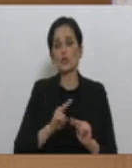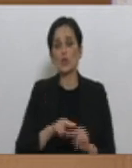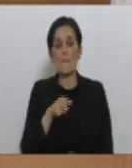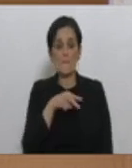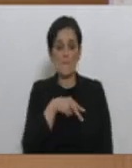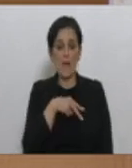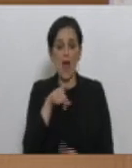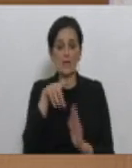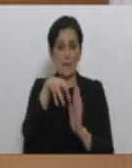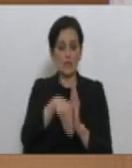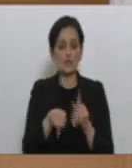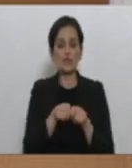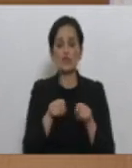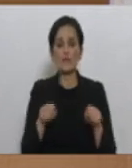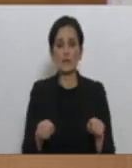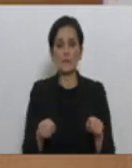parlamentshi sheukmnat